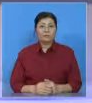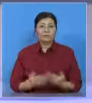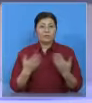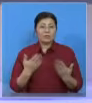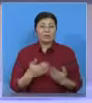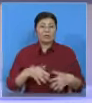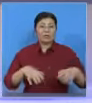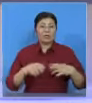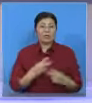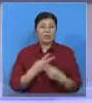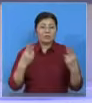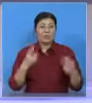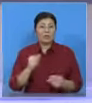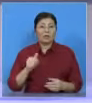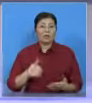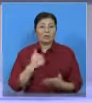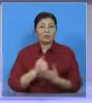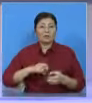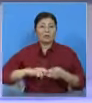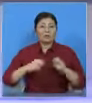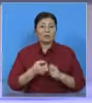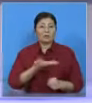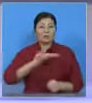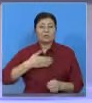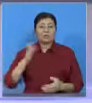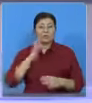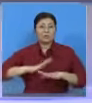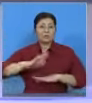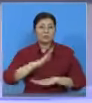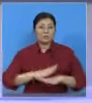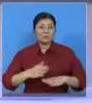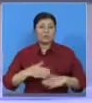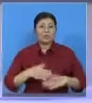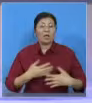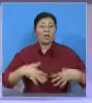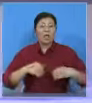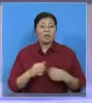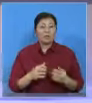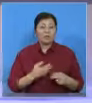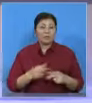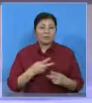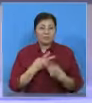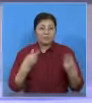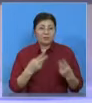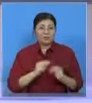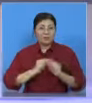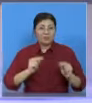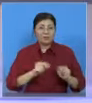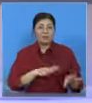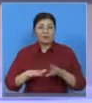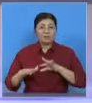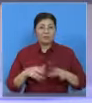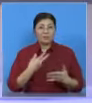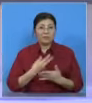Сегодня коррупция рассматривается как глобальная проблема нашего государства. Бытовая коррупция, непрозрачность бюджетных процессов и